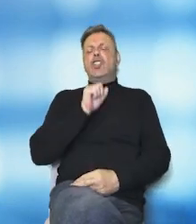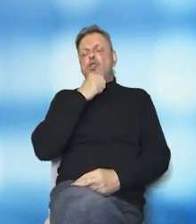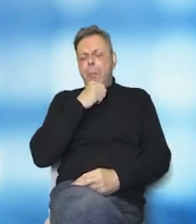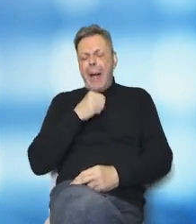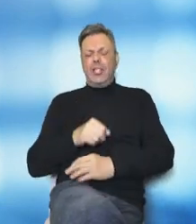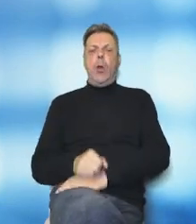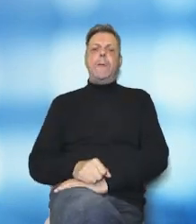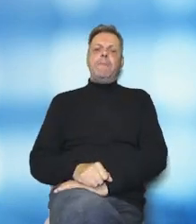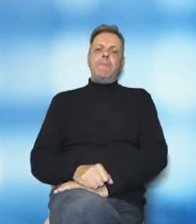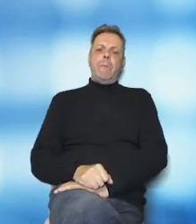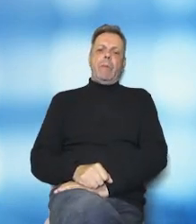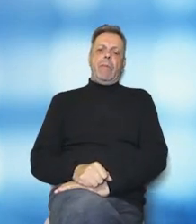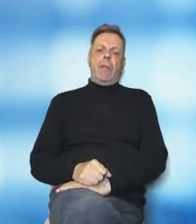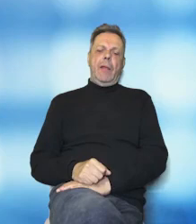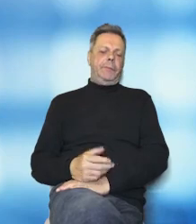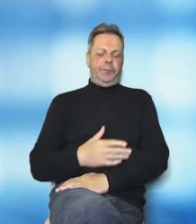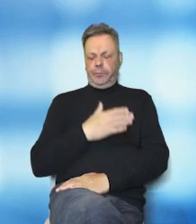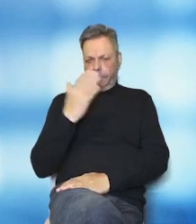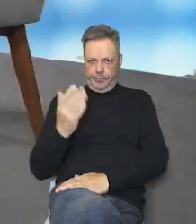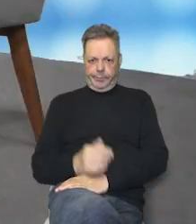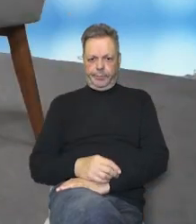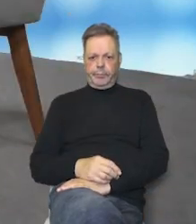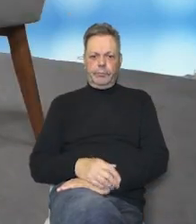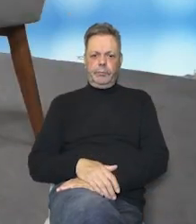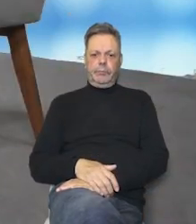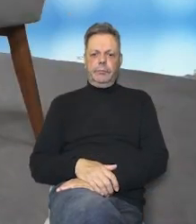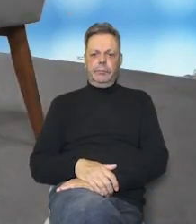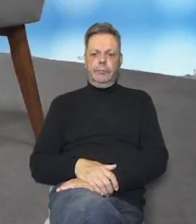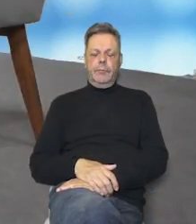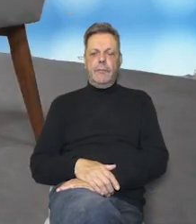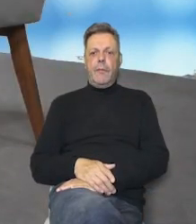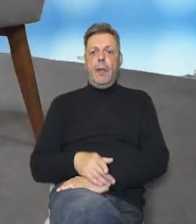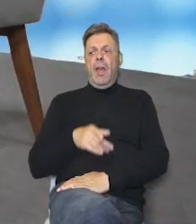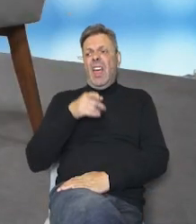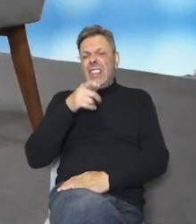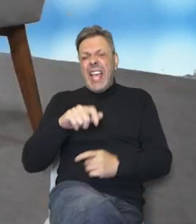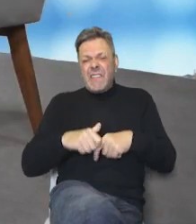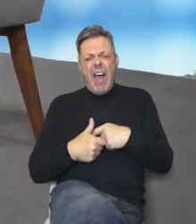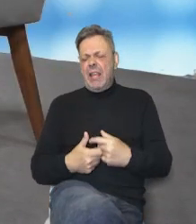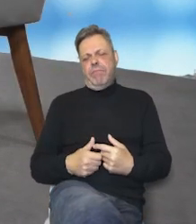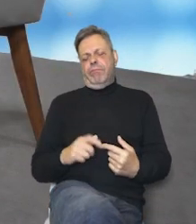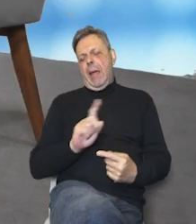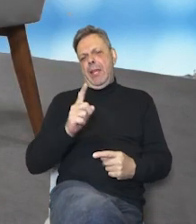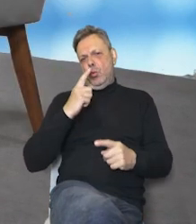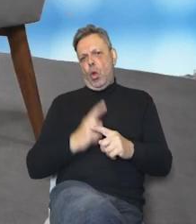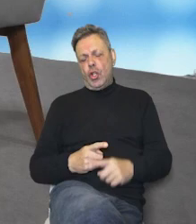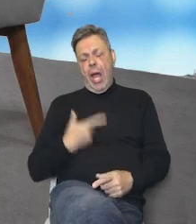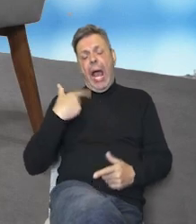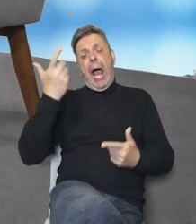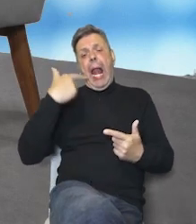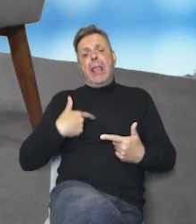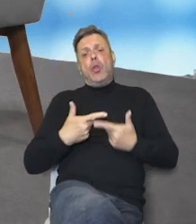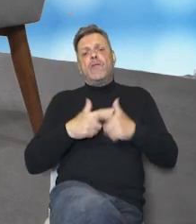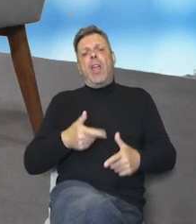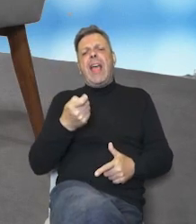županijskoj, obrazovnoj i ne znam šta. Sve jasno. Tako da te teze ne stoje. Ali dozvolite mi samo